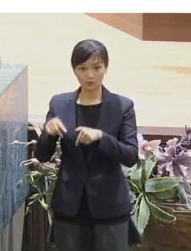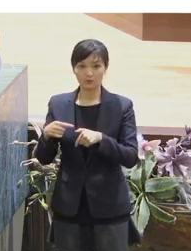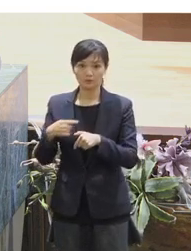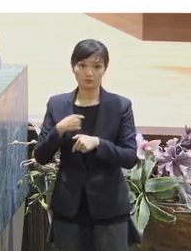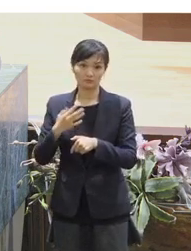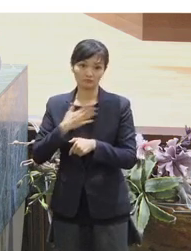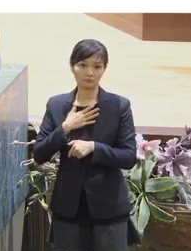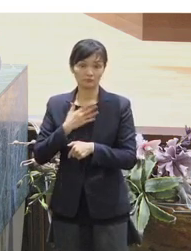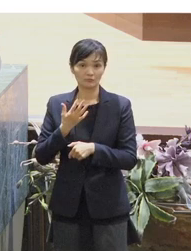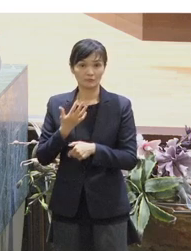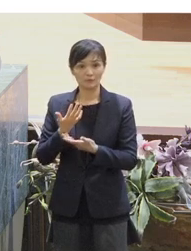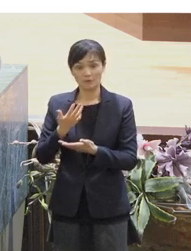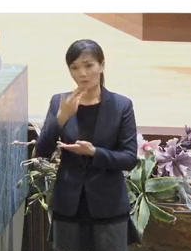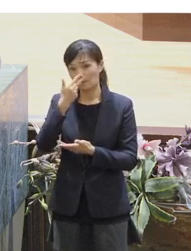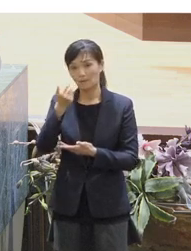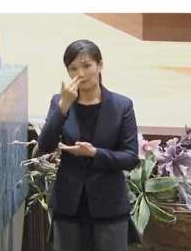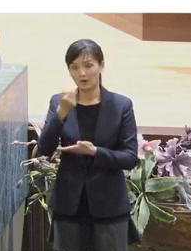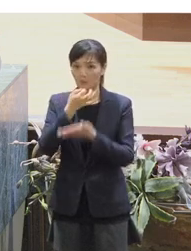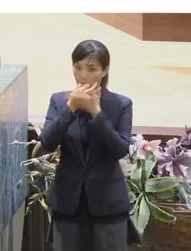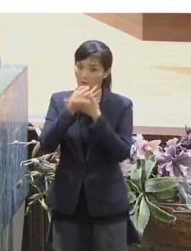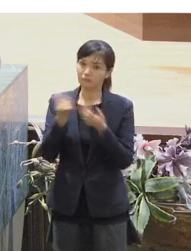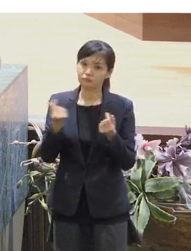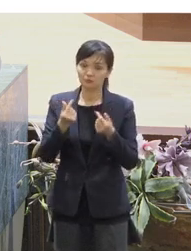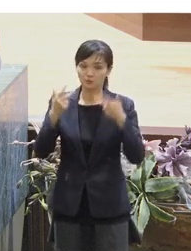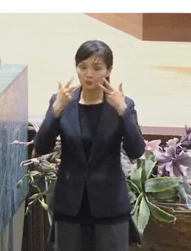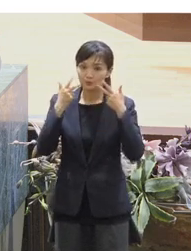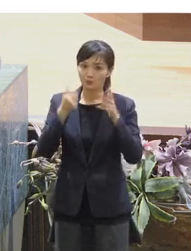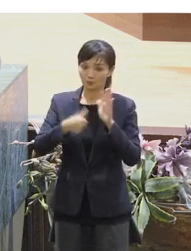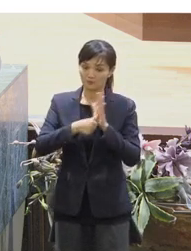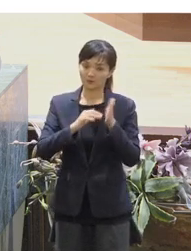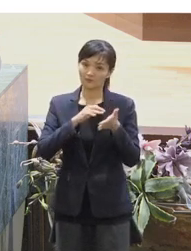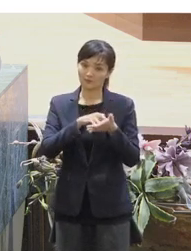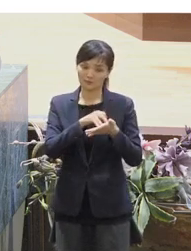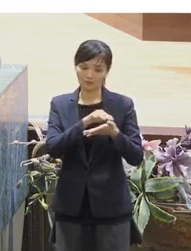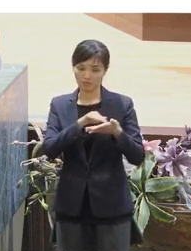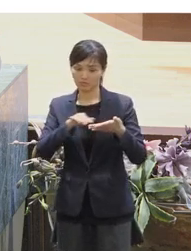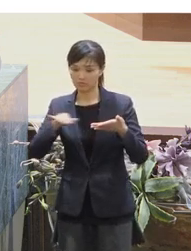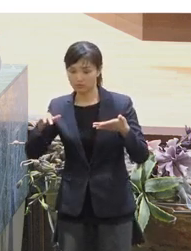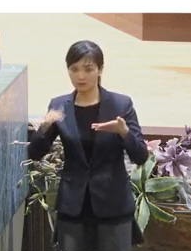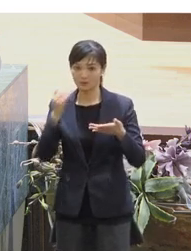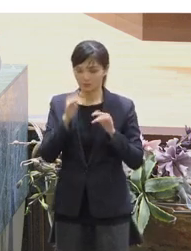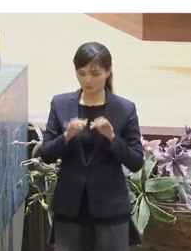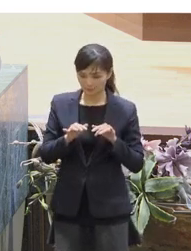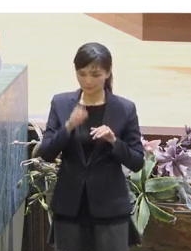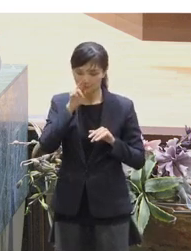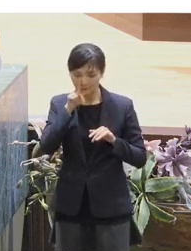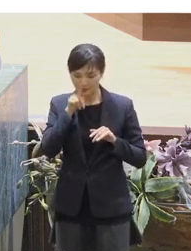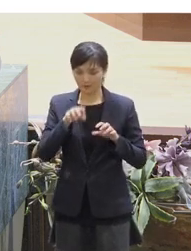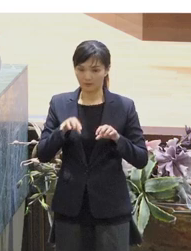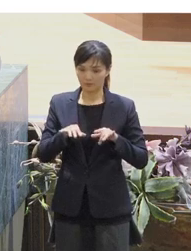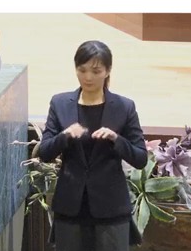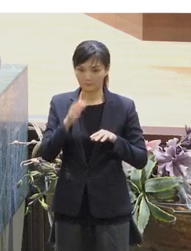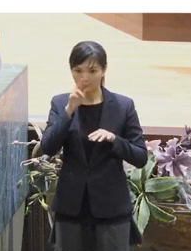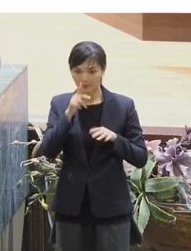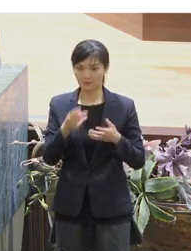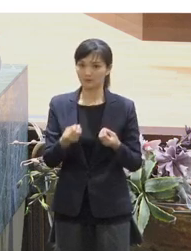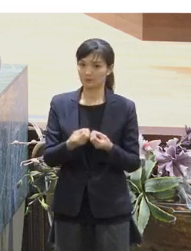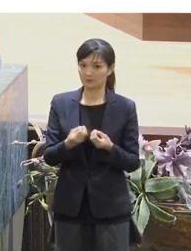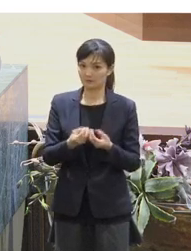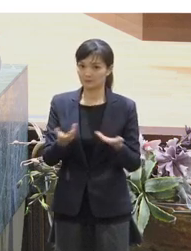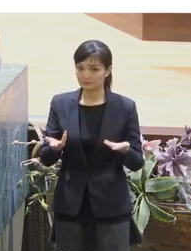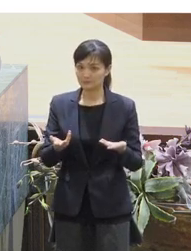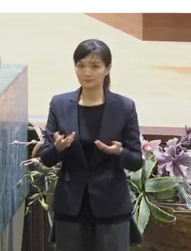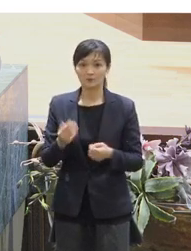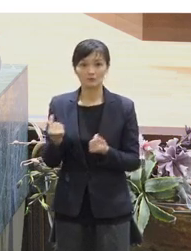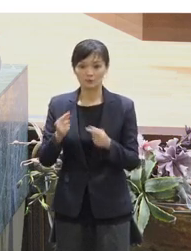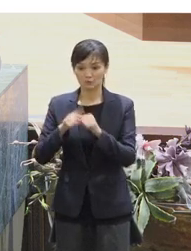民族朋友他的名字非常的长，每次进入的时候都有可能有一些错字，或者中文当然汉字也有罕用名字